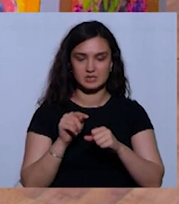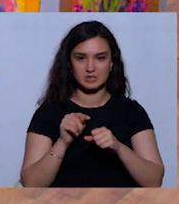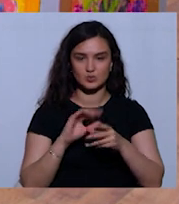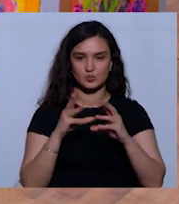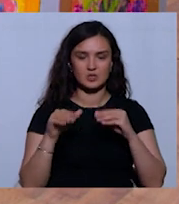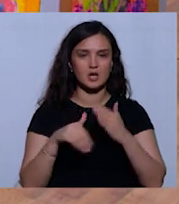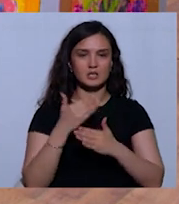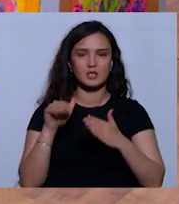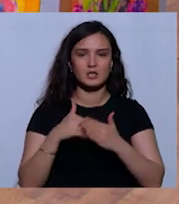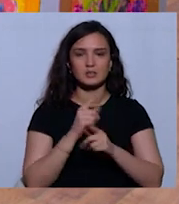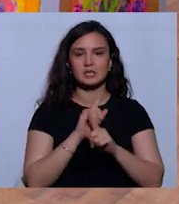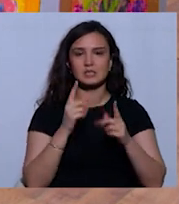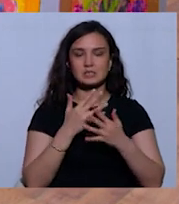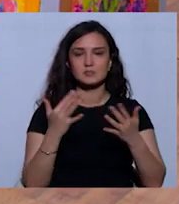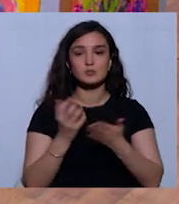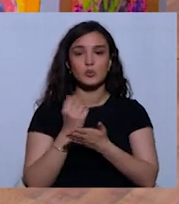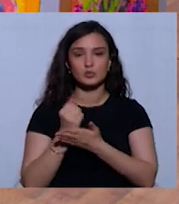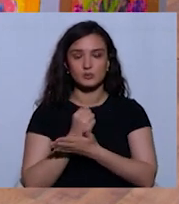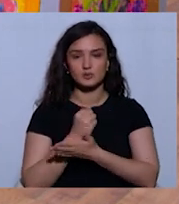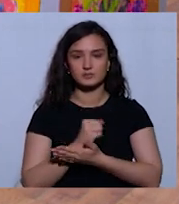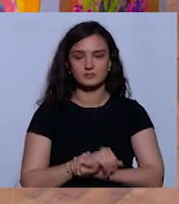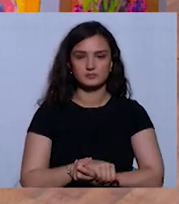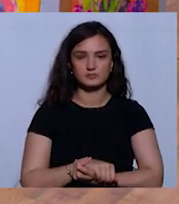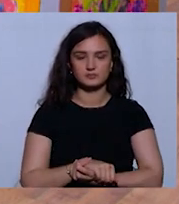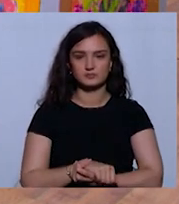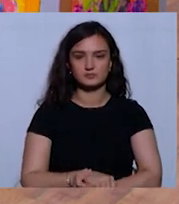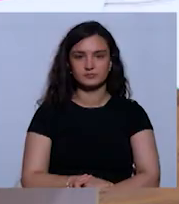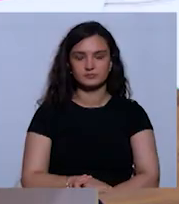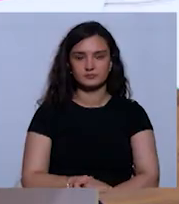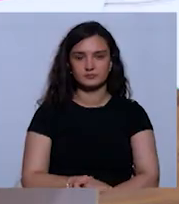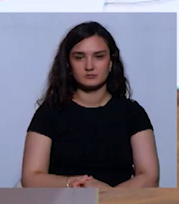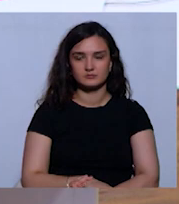რაღაცას, სულ ახალ-ახალ რაღაცას პოულობ.